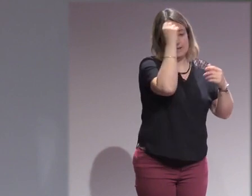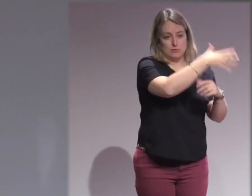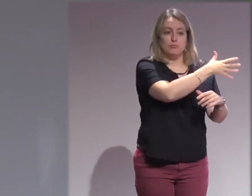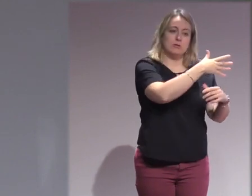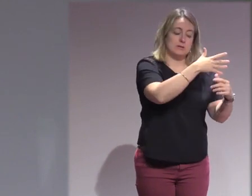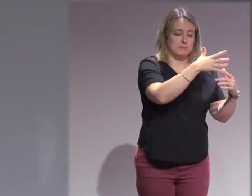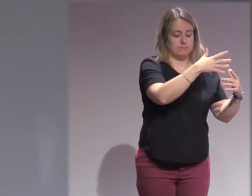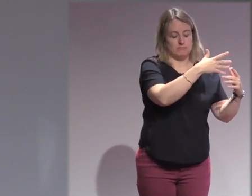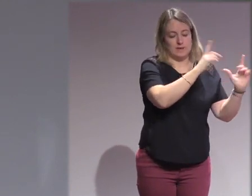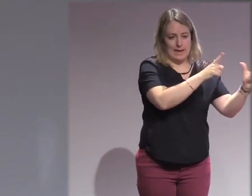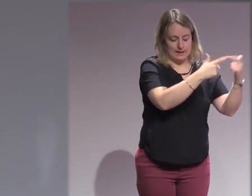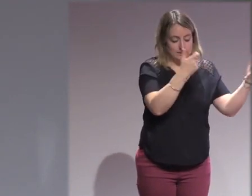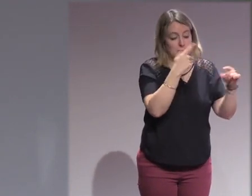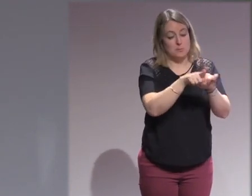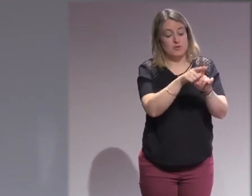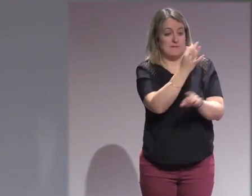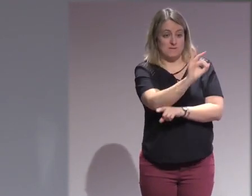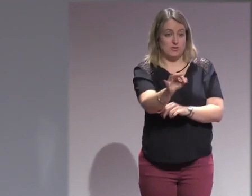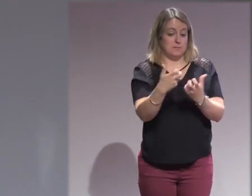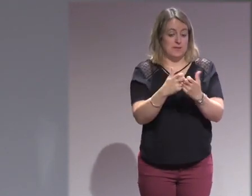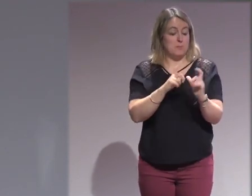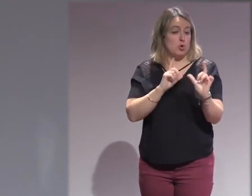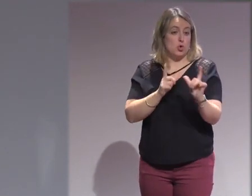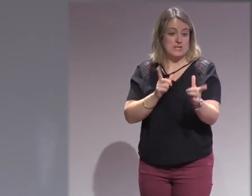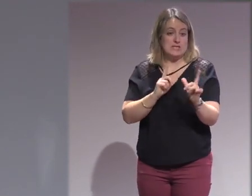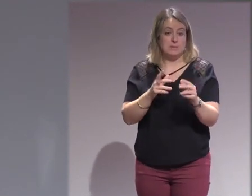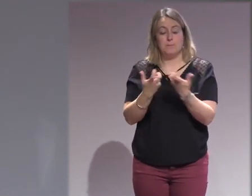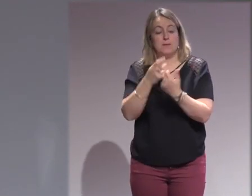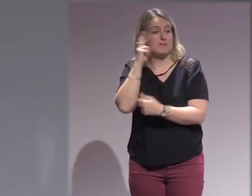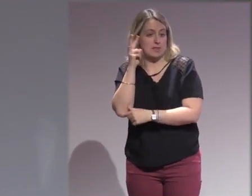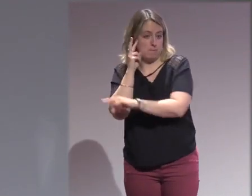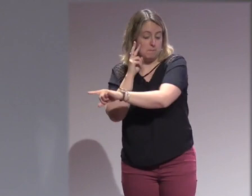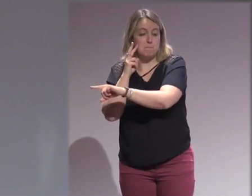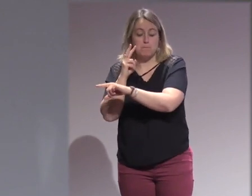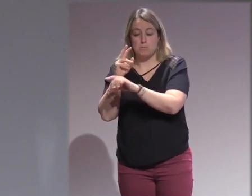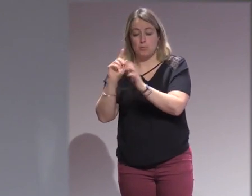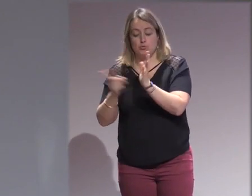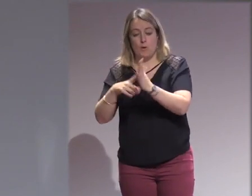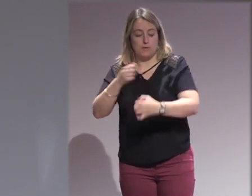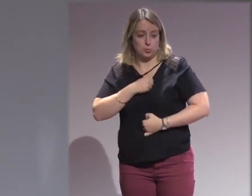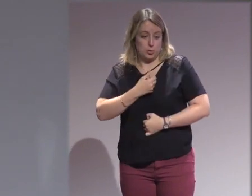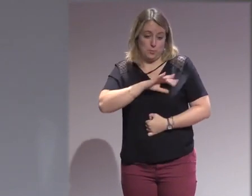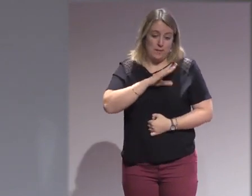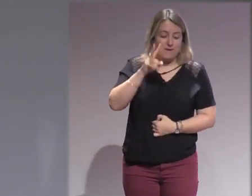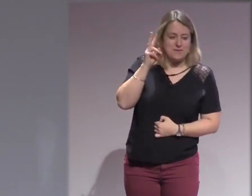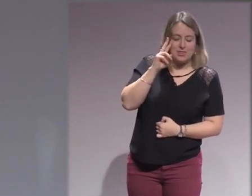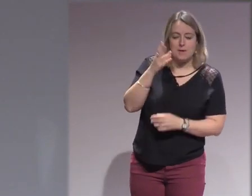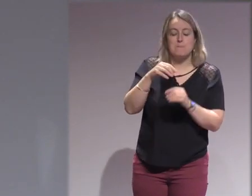le Vietnam, c'est aussi un des pays qui s'ouvre à l'adoption internationale avec la guerre du Vietnam. Mais bon, comme elle suit la guerre